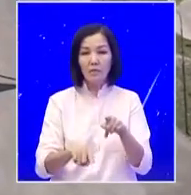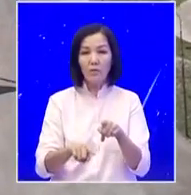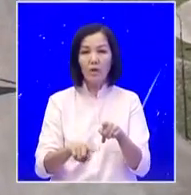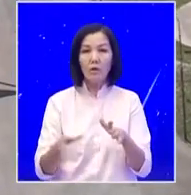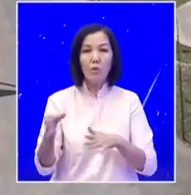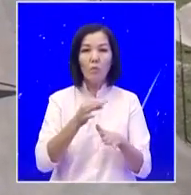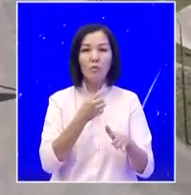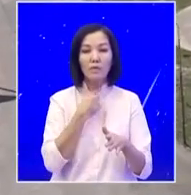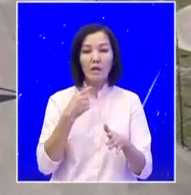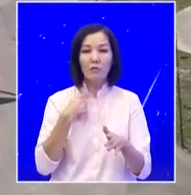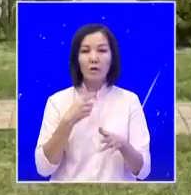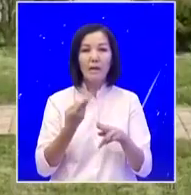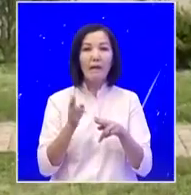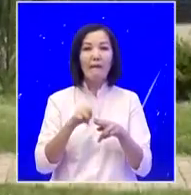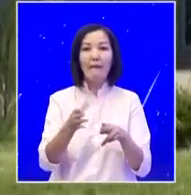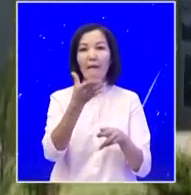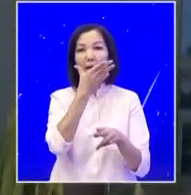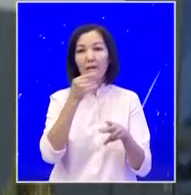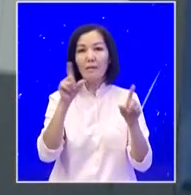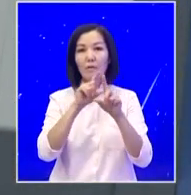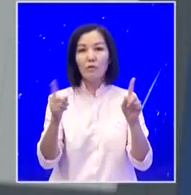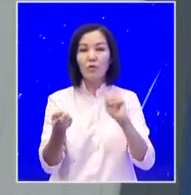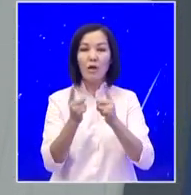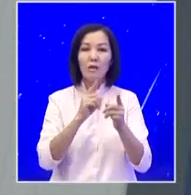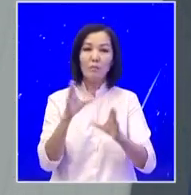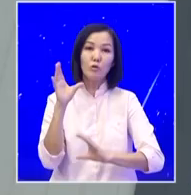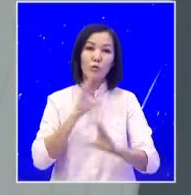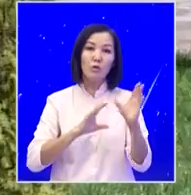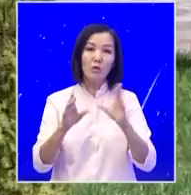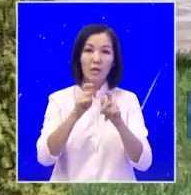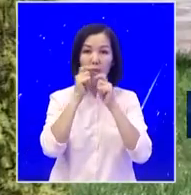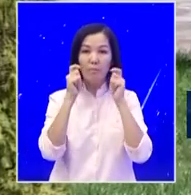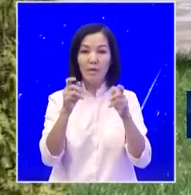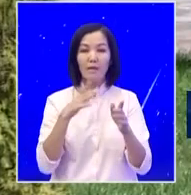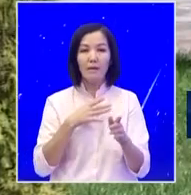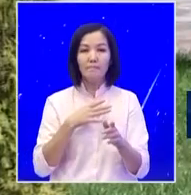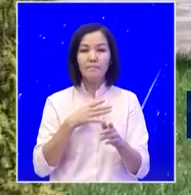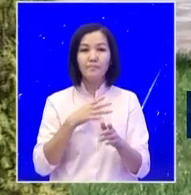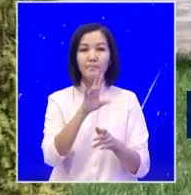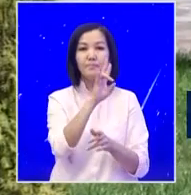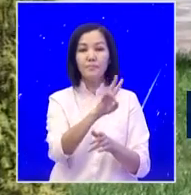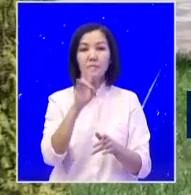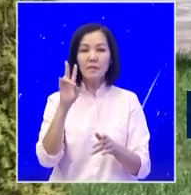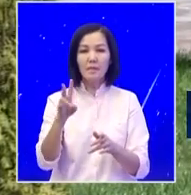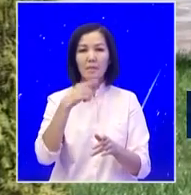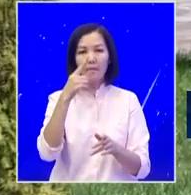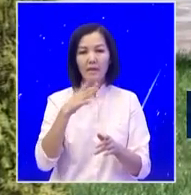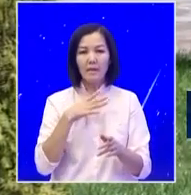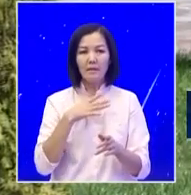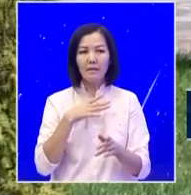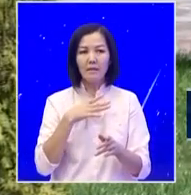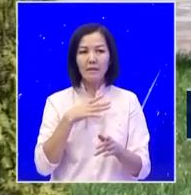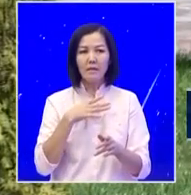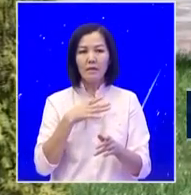облыс орталығындағы ең көрікті кешенге айналып, студенттерге бұйырды. Елбасы маған бірталай айтқан, мынаны қашан